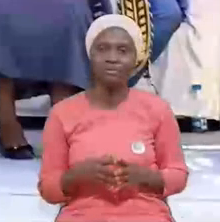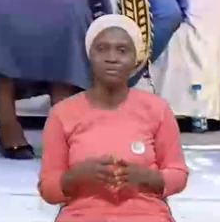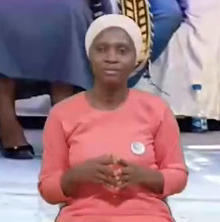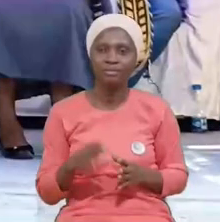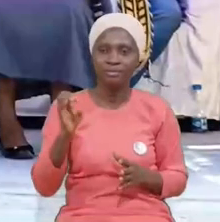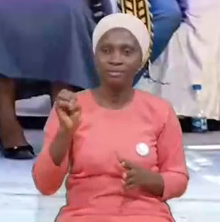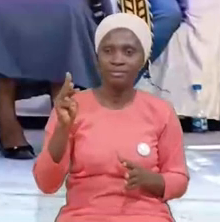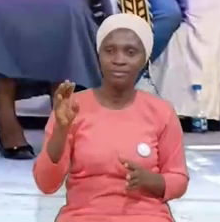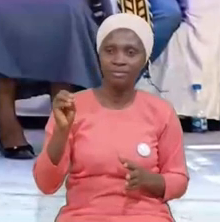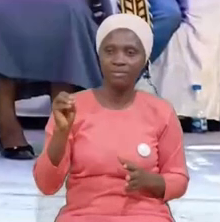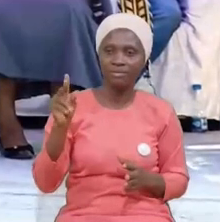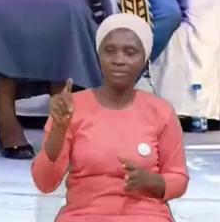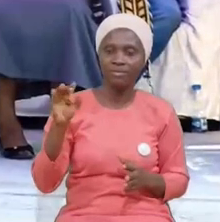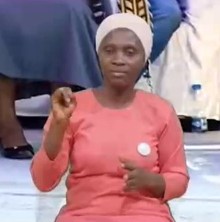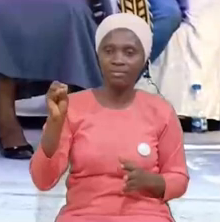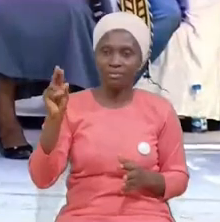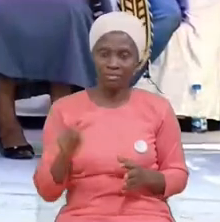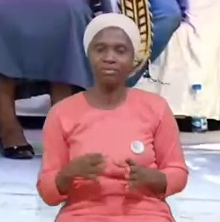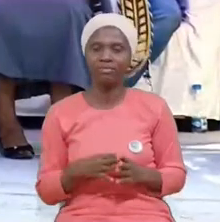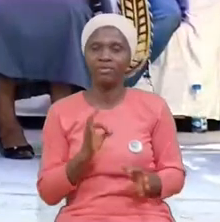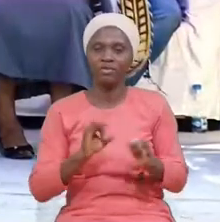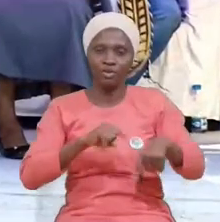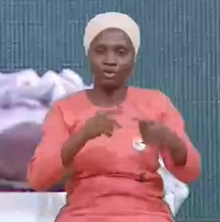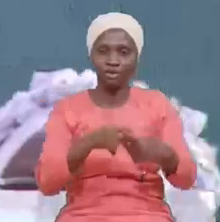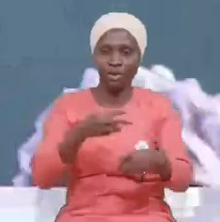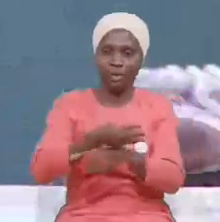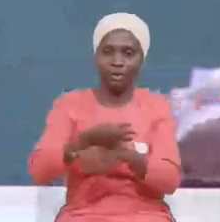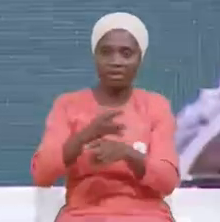C'est comme s'il vient dans une classe de mathématiques.